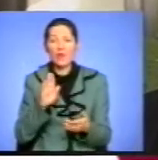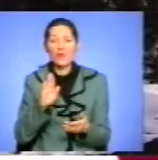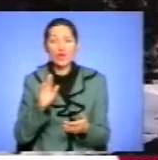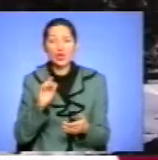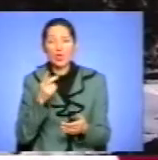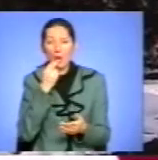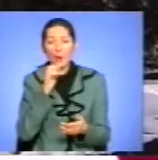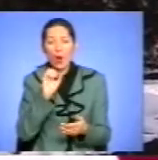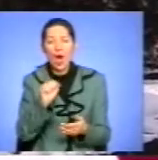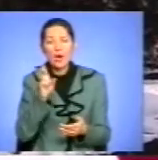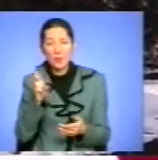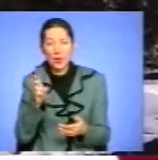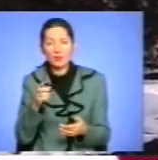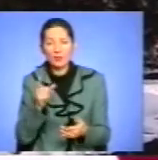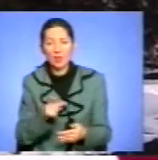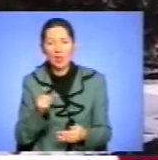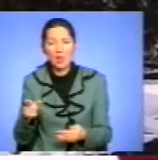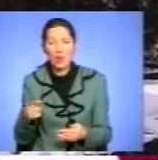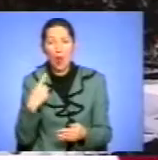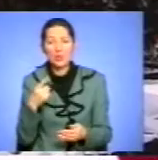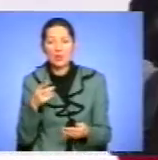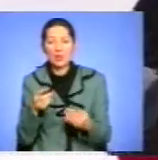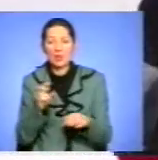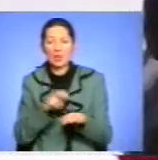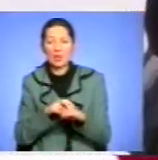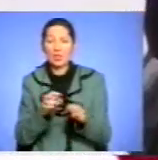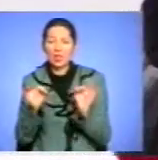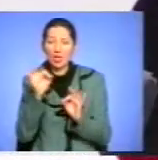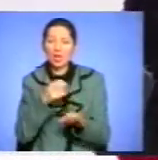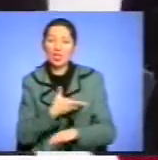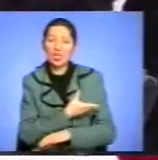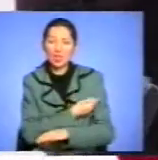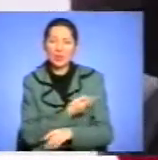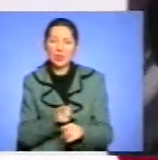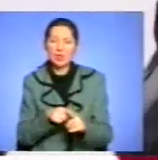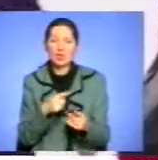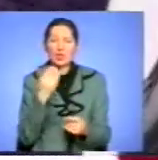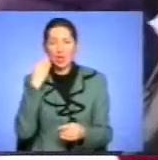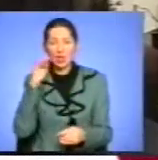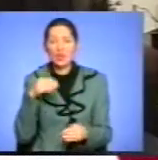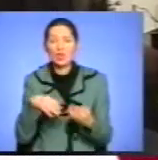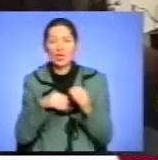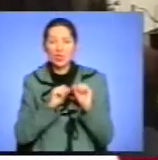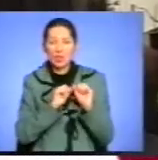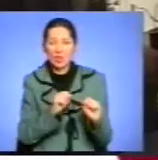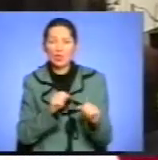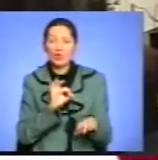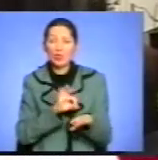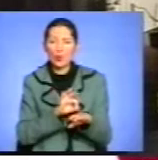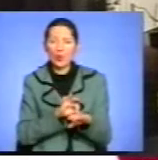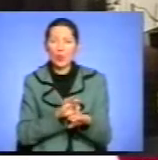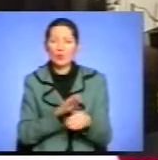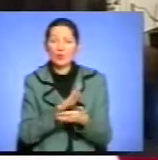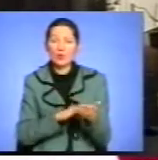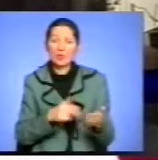Б. Жителям області фахівці радять щеплення. На їхню думку, це найнадійніший захист від хвороби. Продовжується щеплення